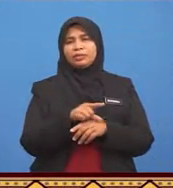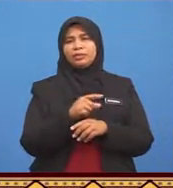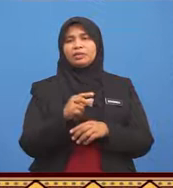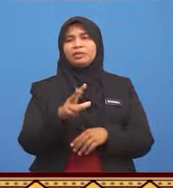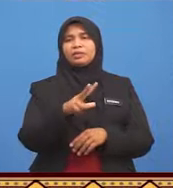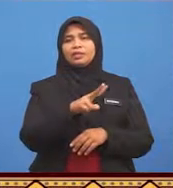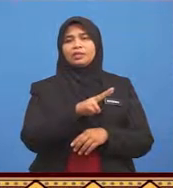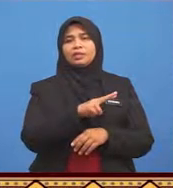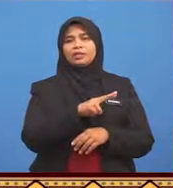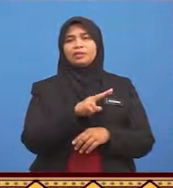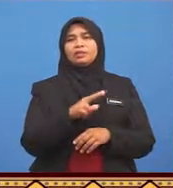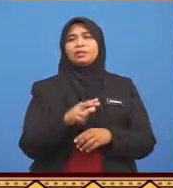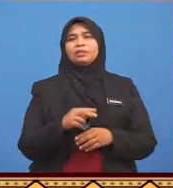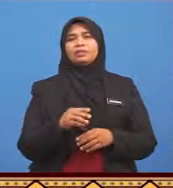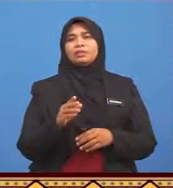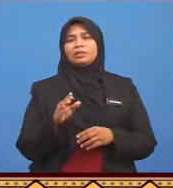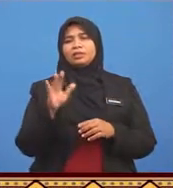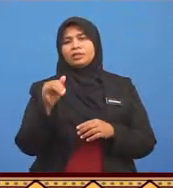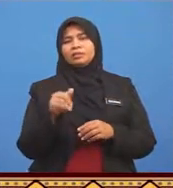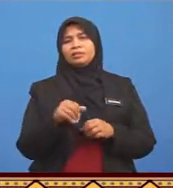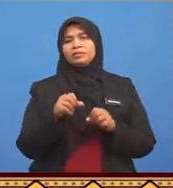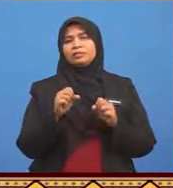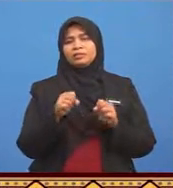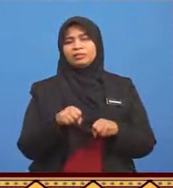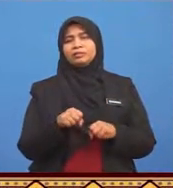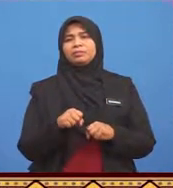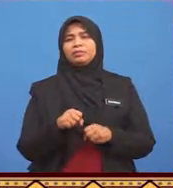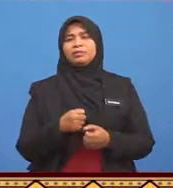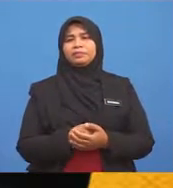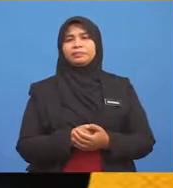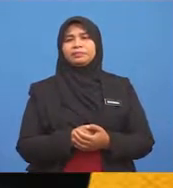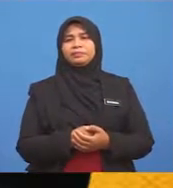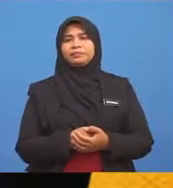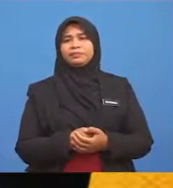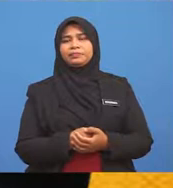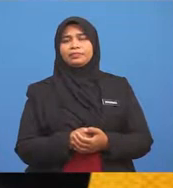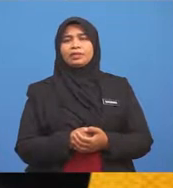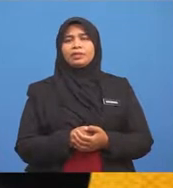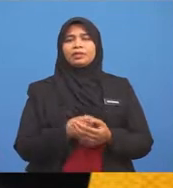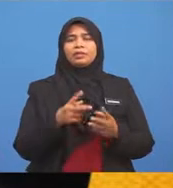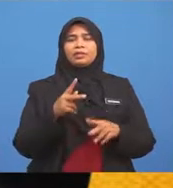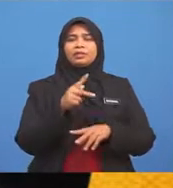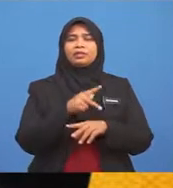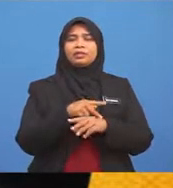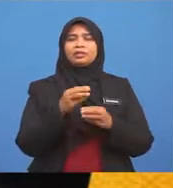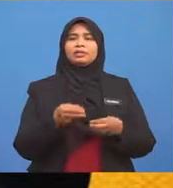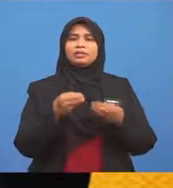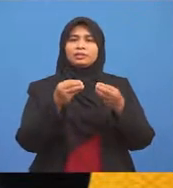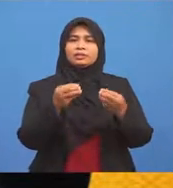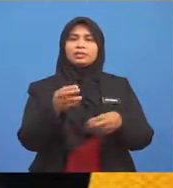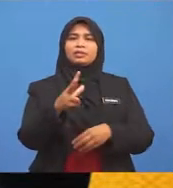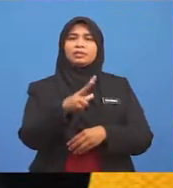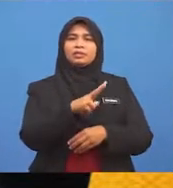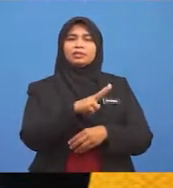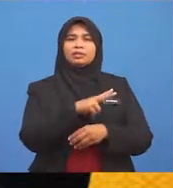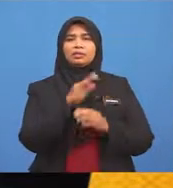harta tersebut pada kadar yang sepatutnya sahaja. Ketika penyerahan harta